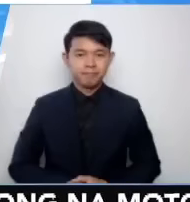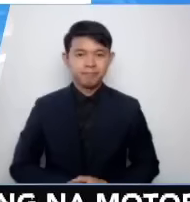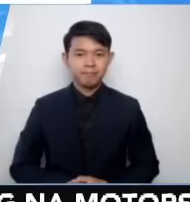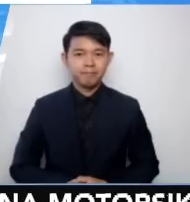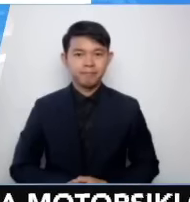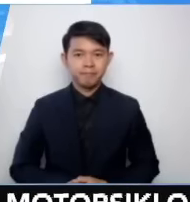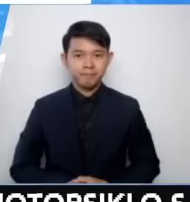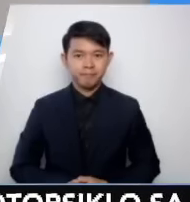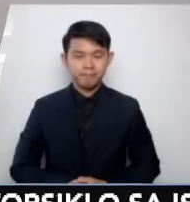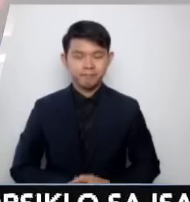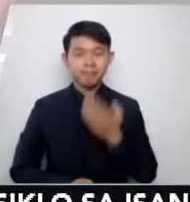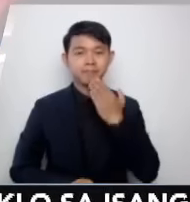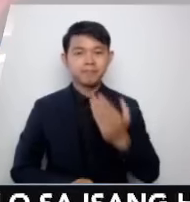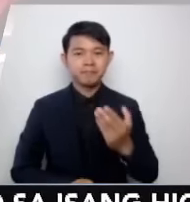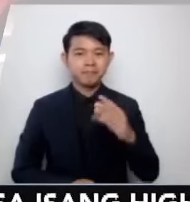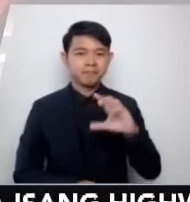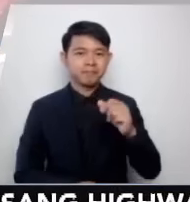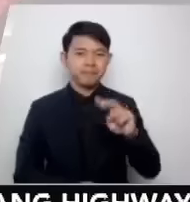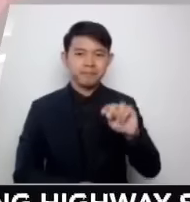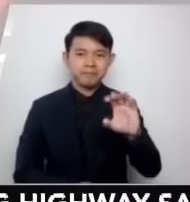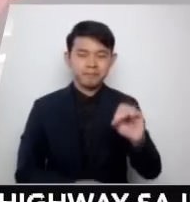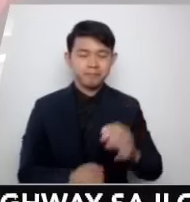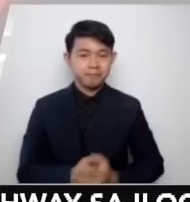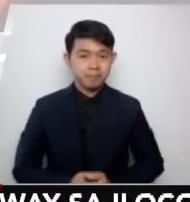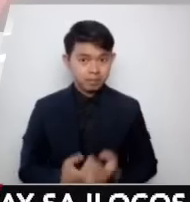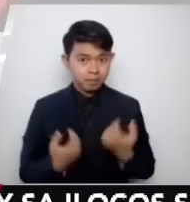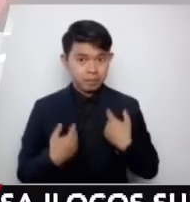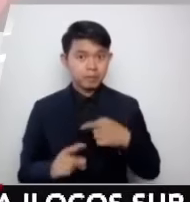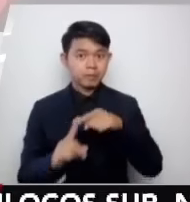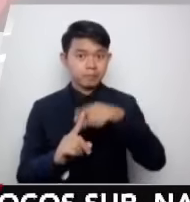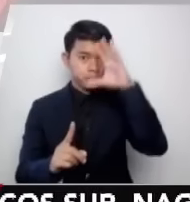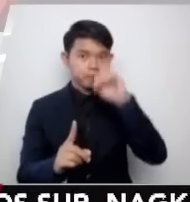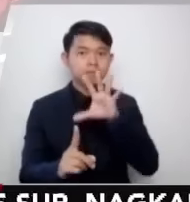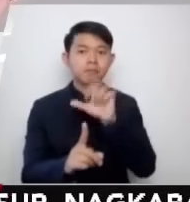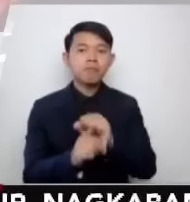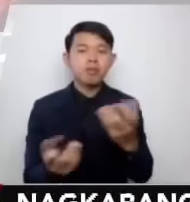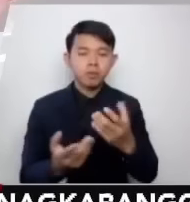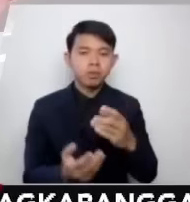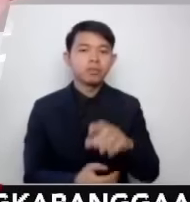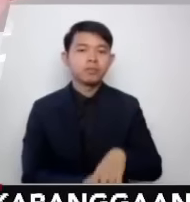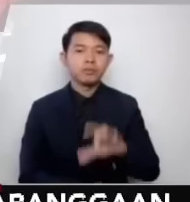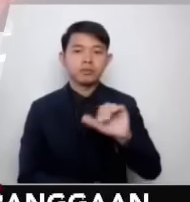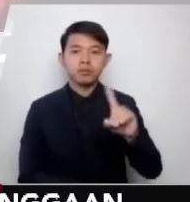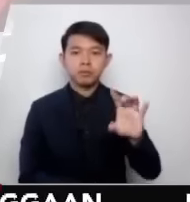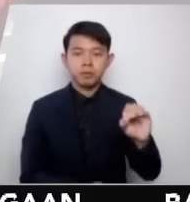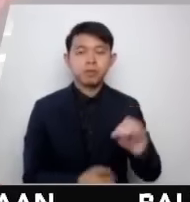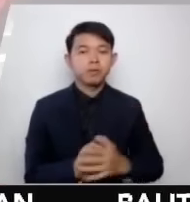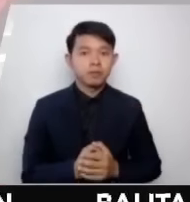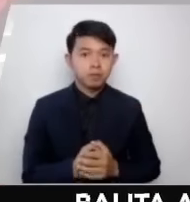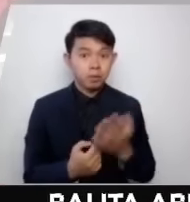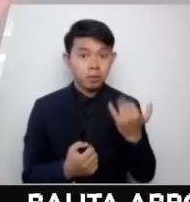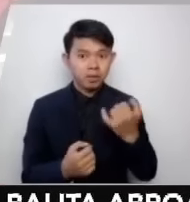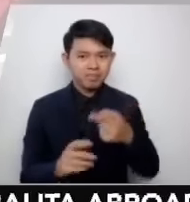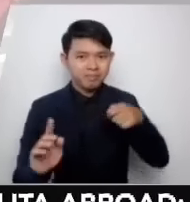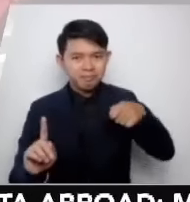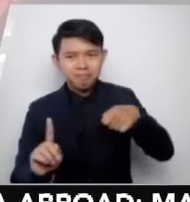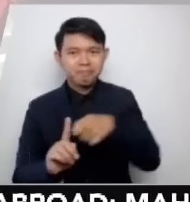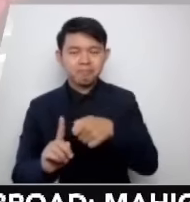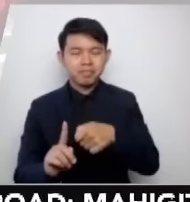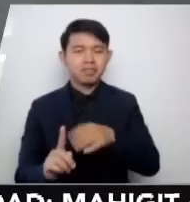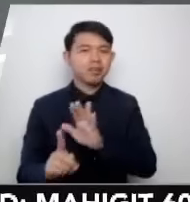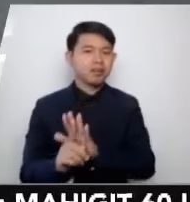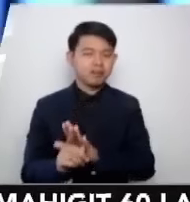Salamat, Chino. Arestado ang isang lalaki sa Cagayan de Oro City matapos saksakin ang kanyang hipag. Sugatan ang 37